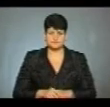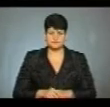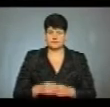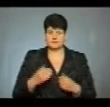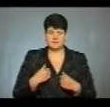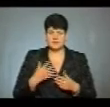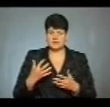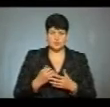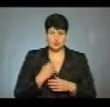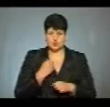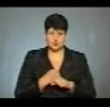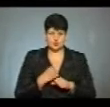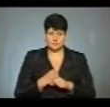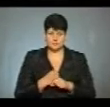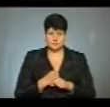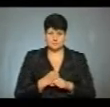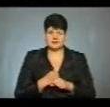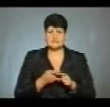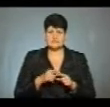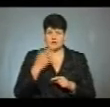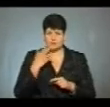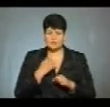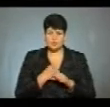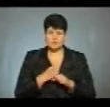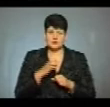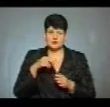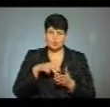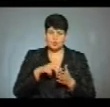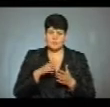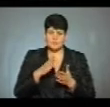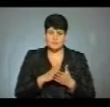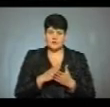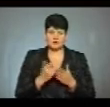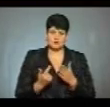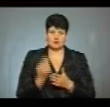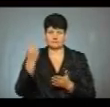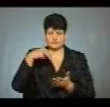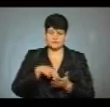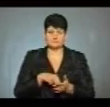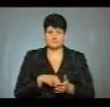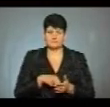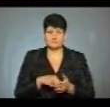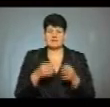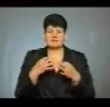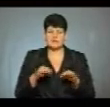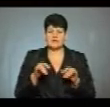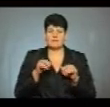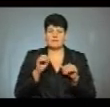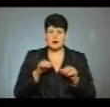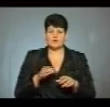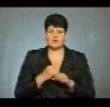Мені не вдалося зробити пірішмиг. Це коли робиш знову в стойку і маєш вибити знову в стойку. Вільні вправи виконує